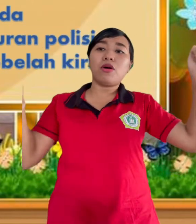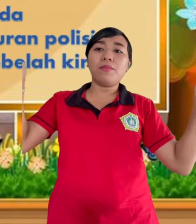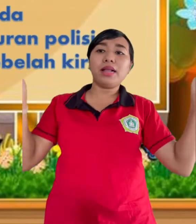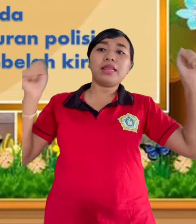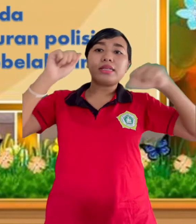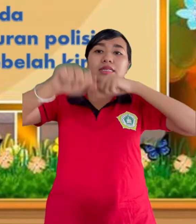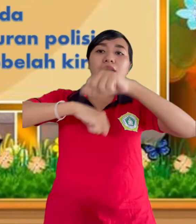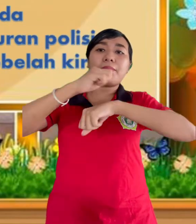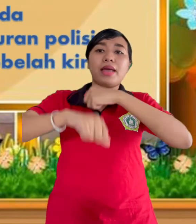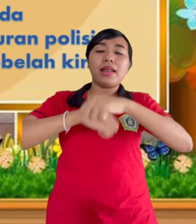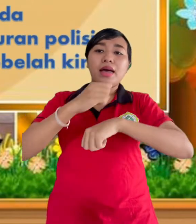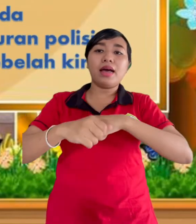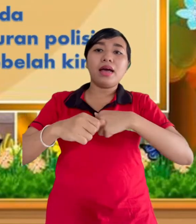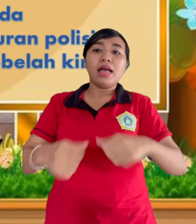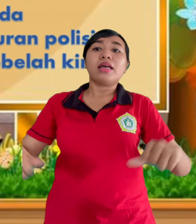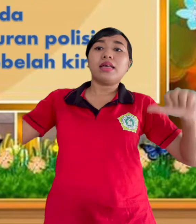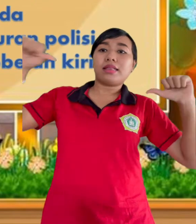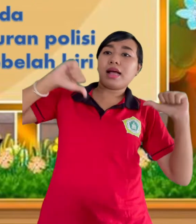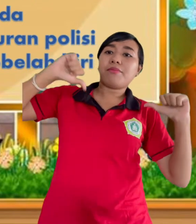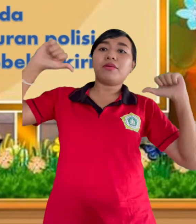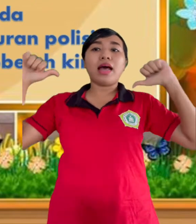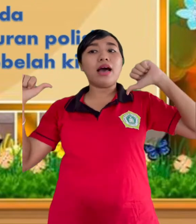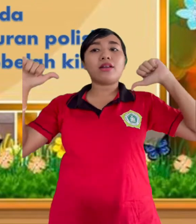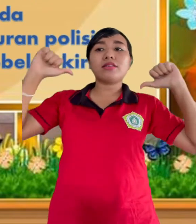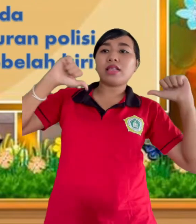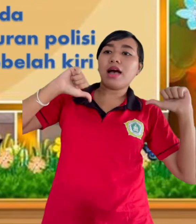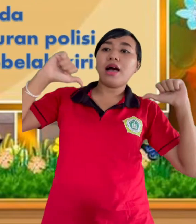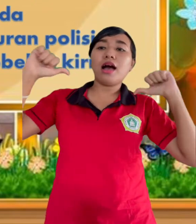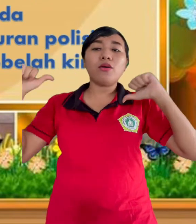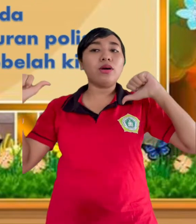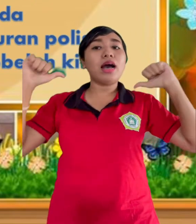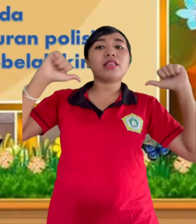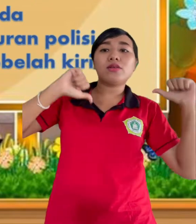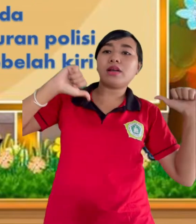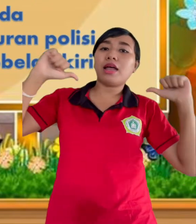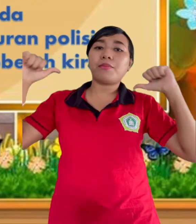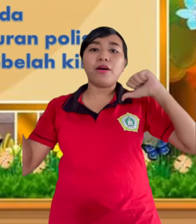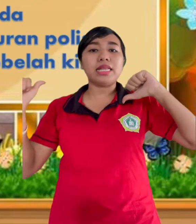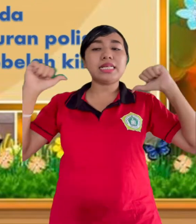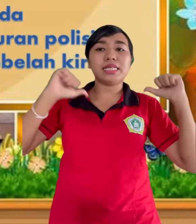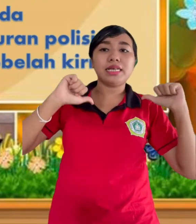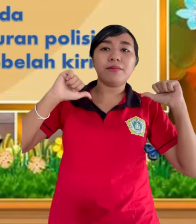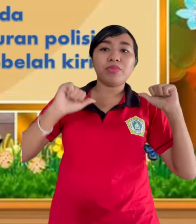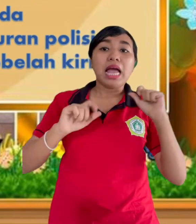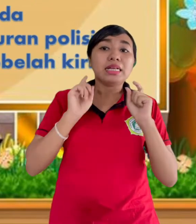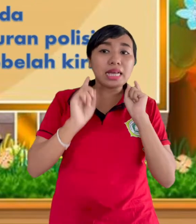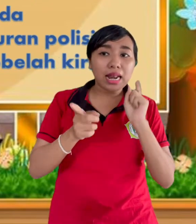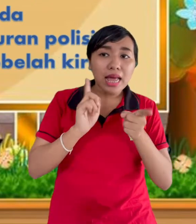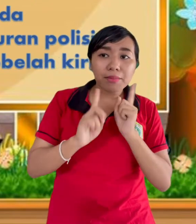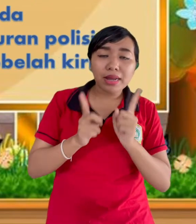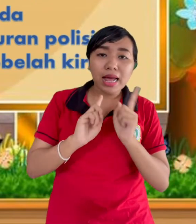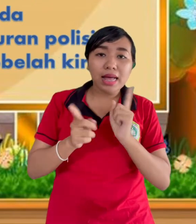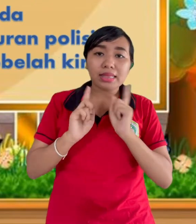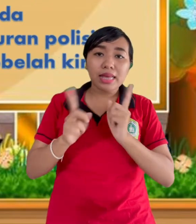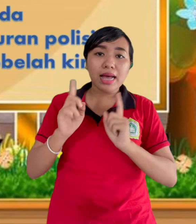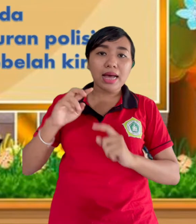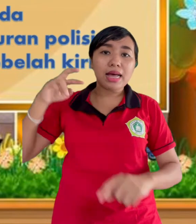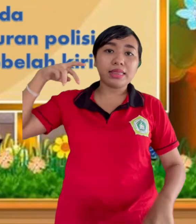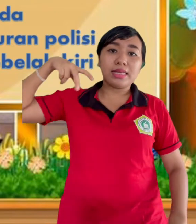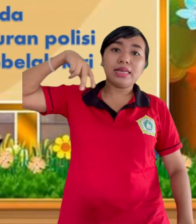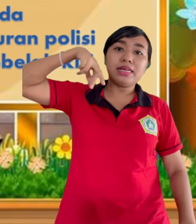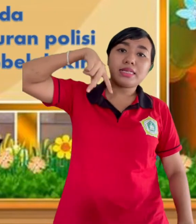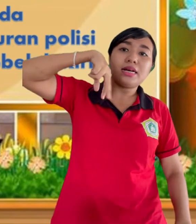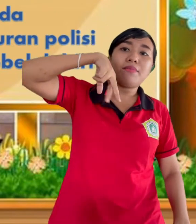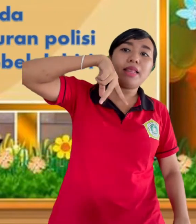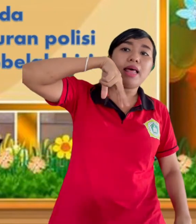kiri mobil dan sepeda. Kita pun harus tahu aturan polisi. Jalan